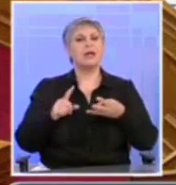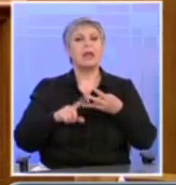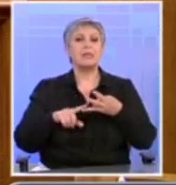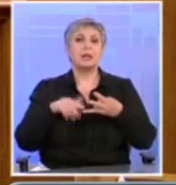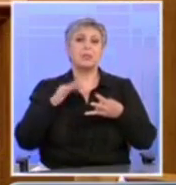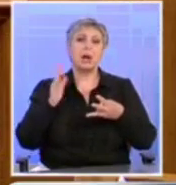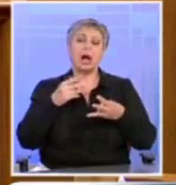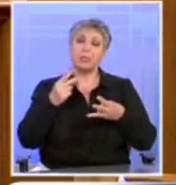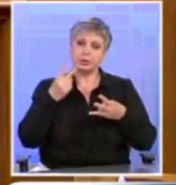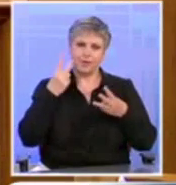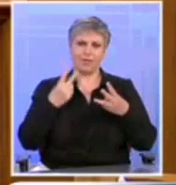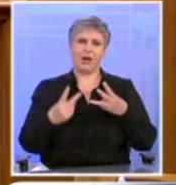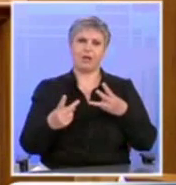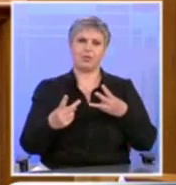φαίνεται